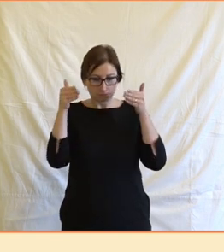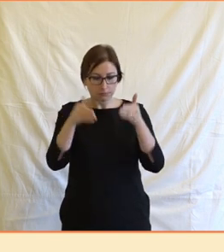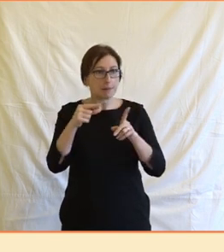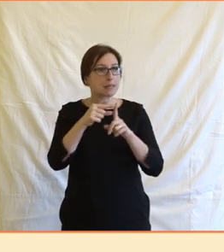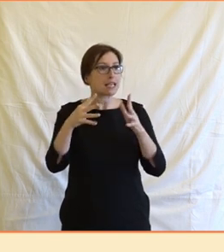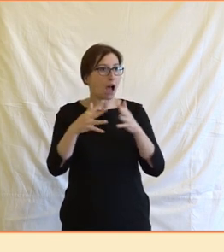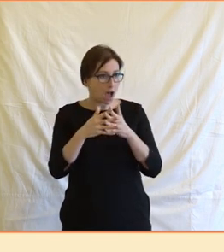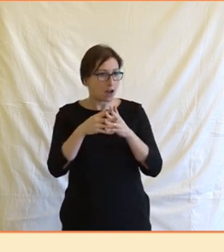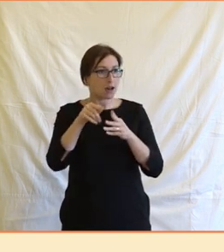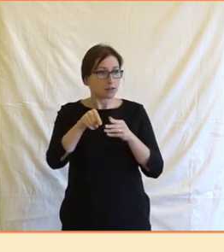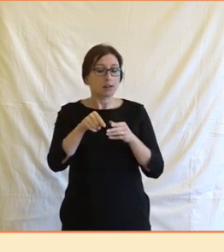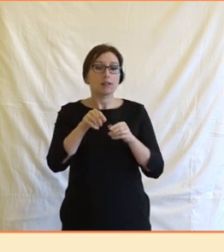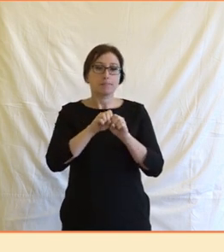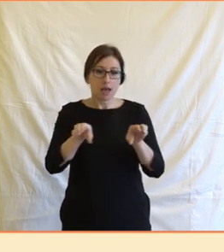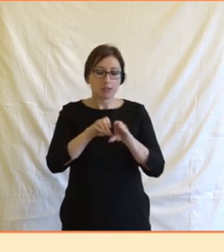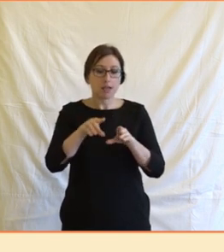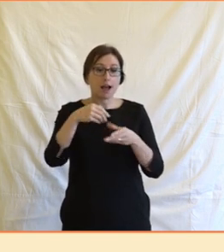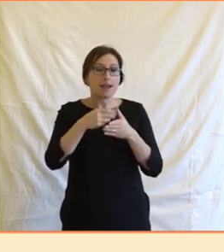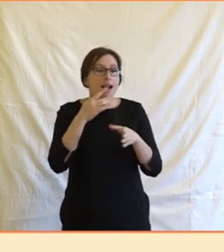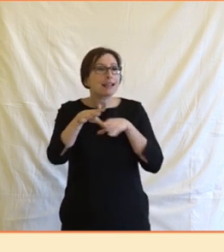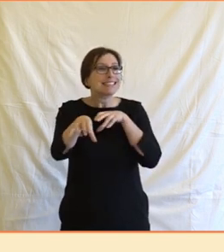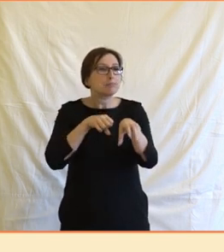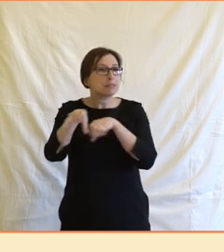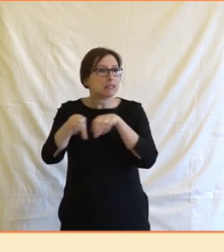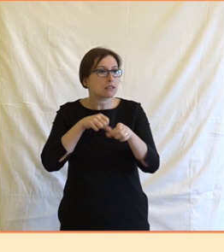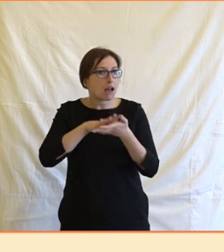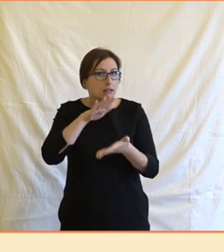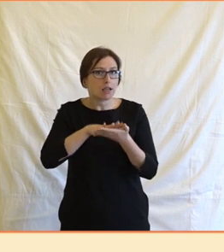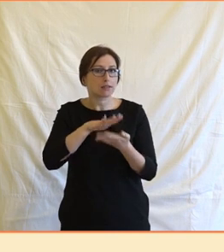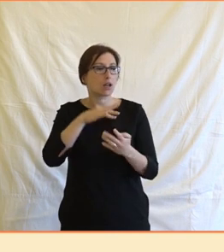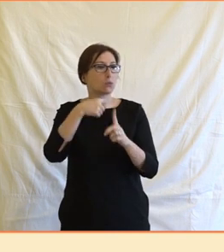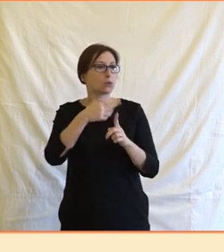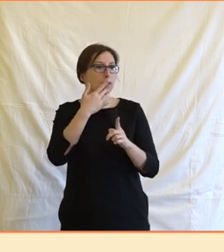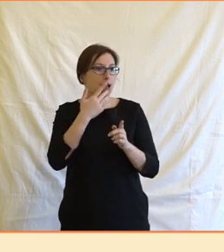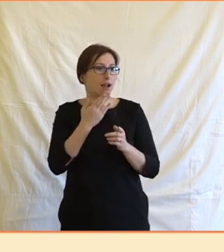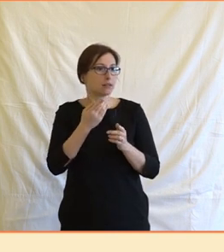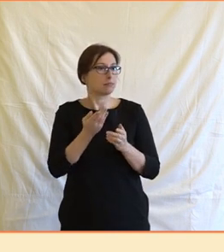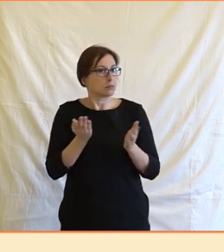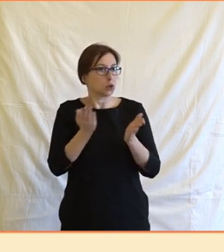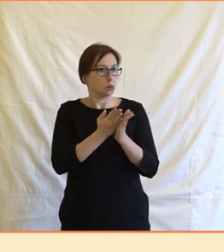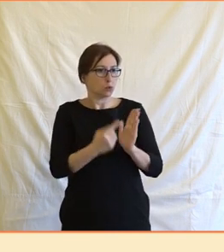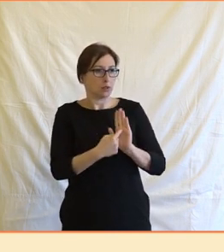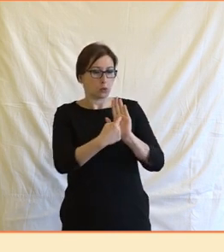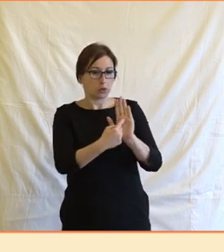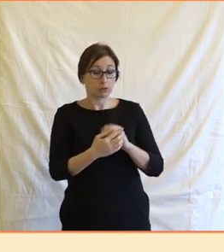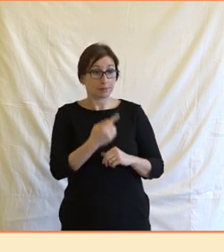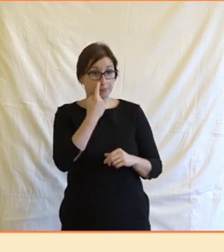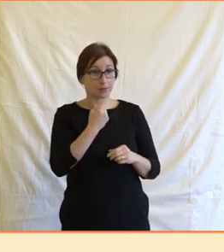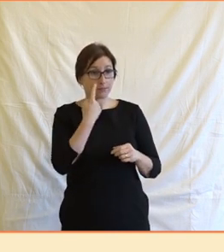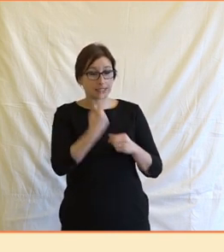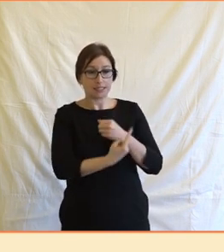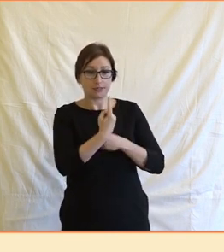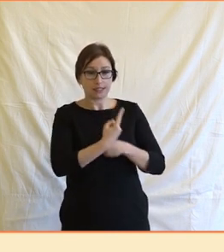obchodníci na sběr dat a přizpůsobování obsahu. Z následujícího grafu vidíte, že v